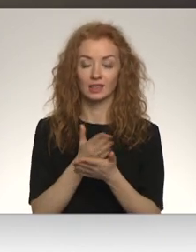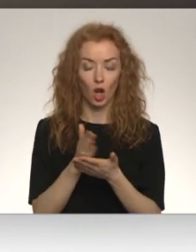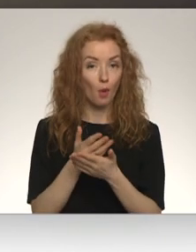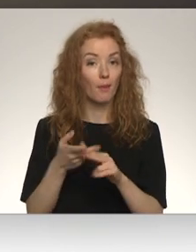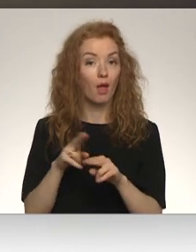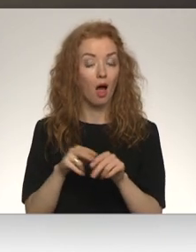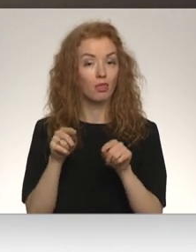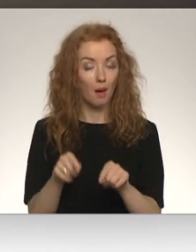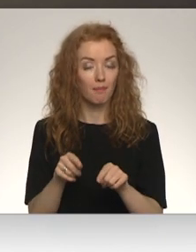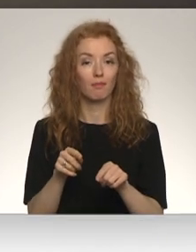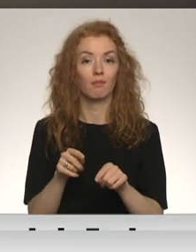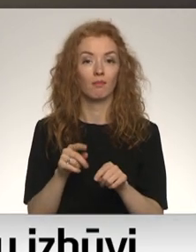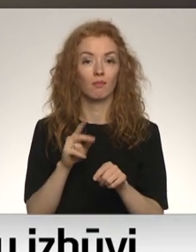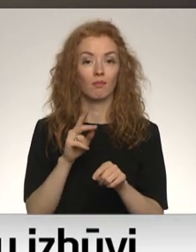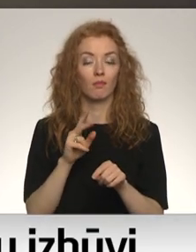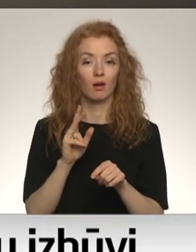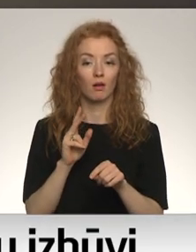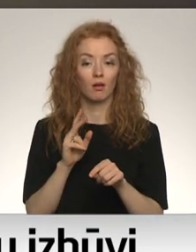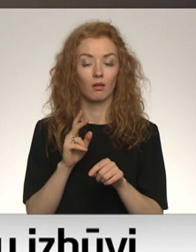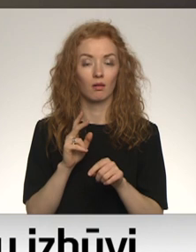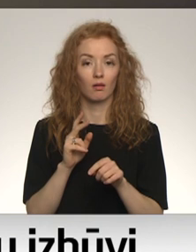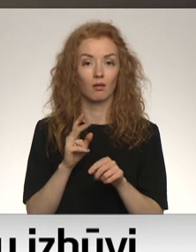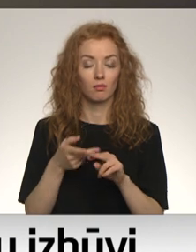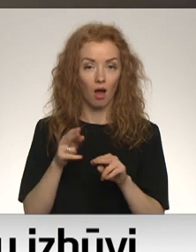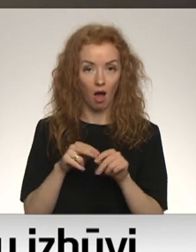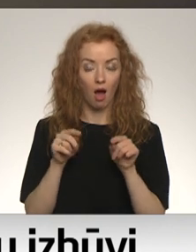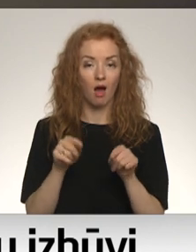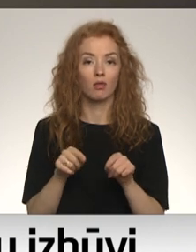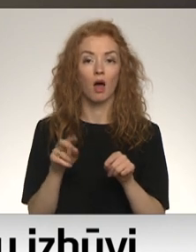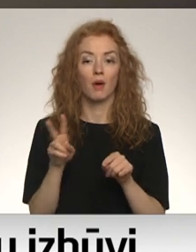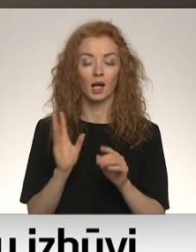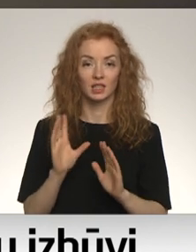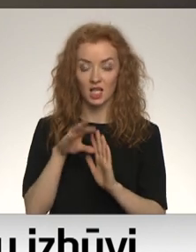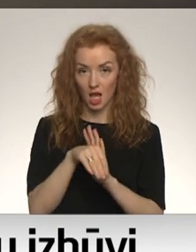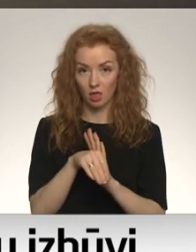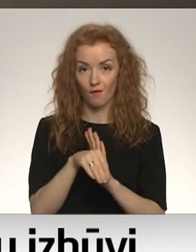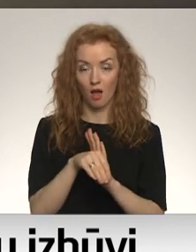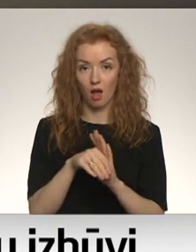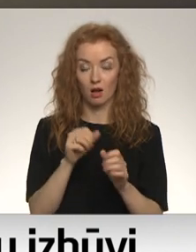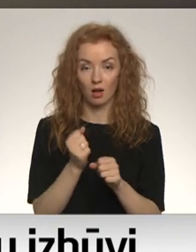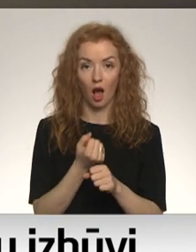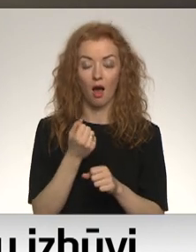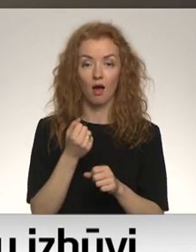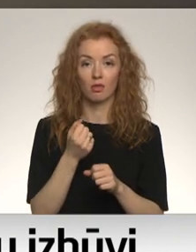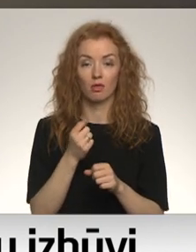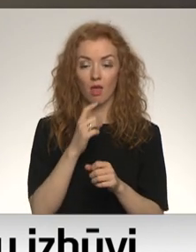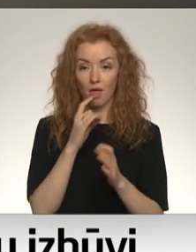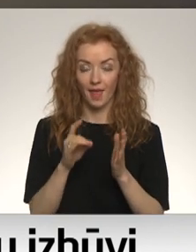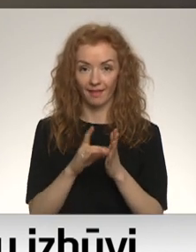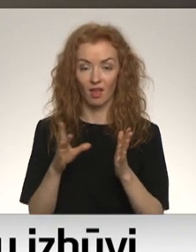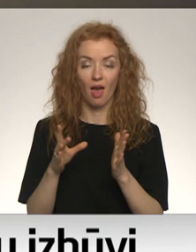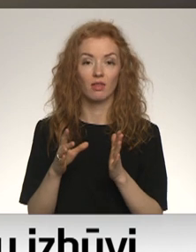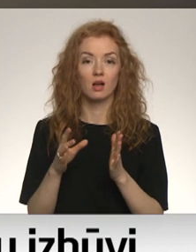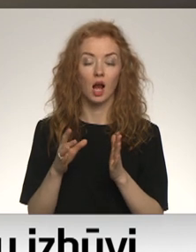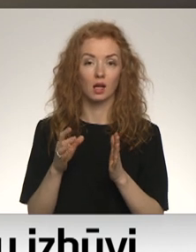tādam, kaut trešo reizi teikšu, tādam, kurš ietver sevī gan enerģētikas intereses,